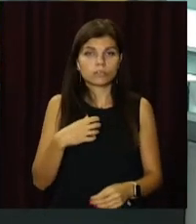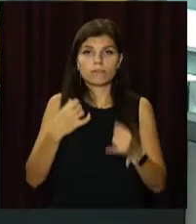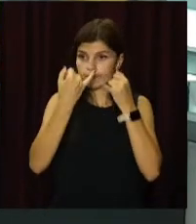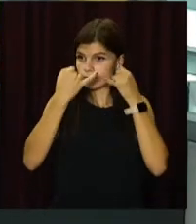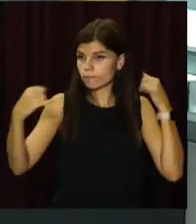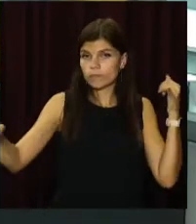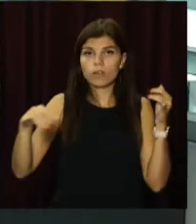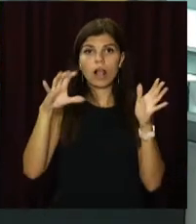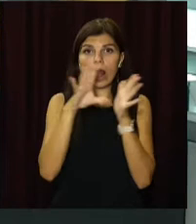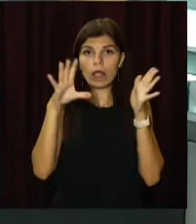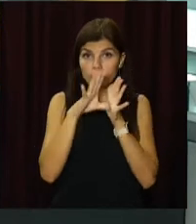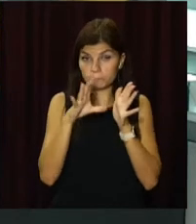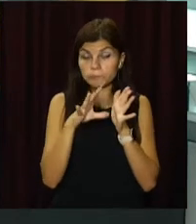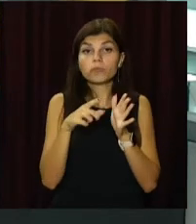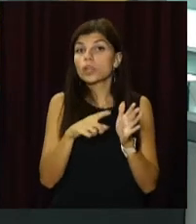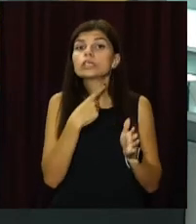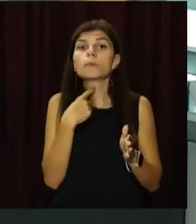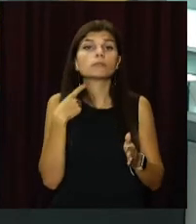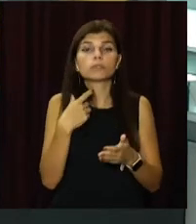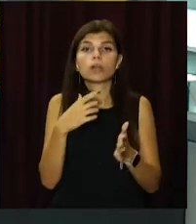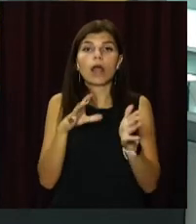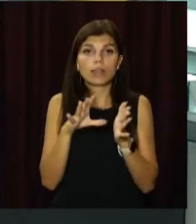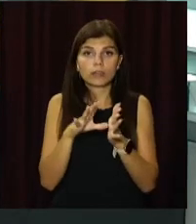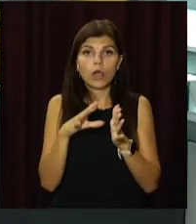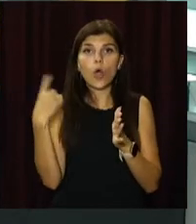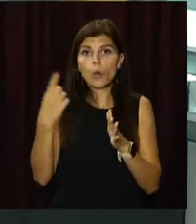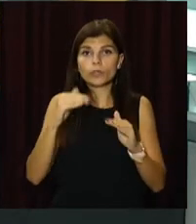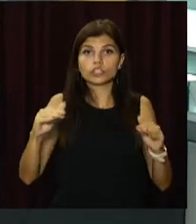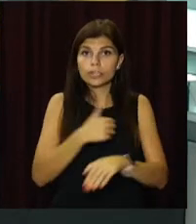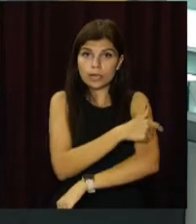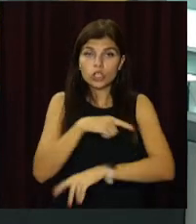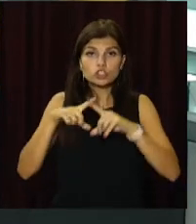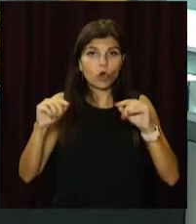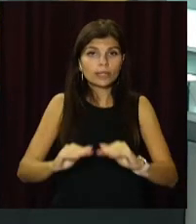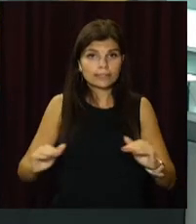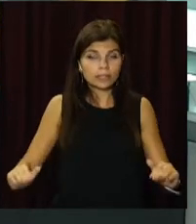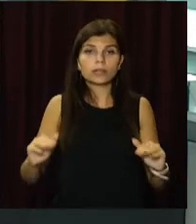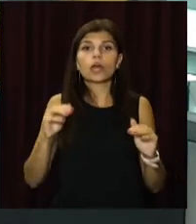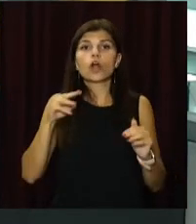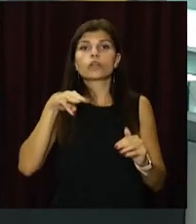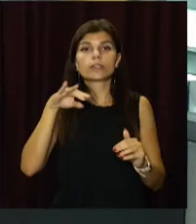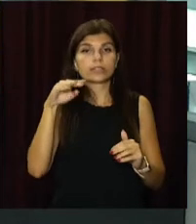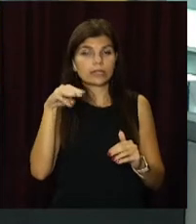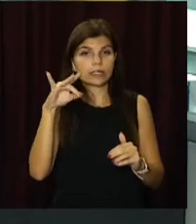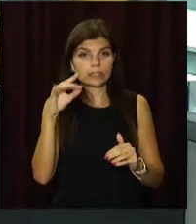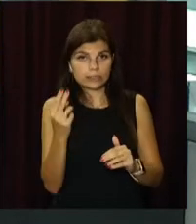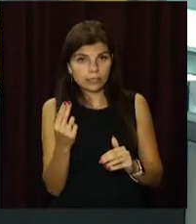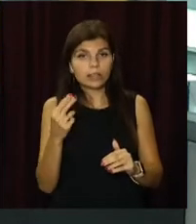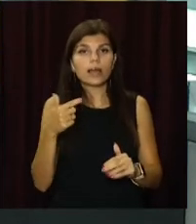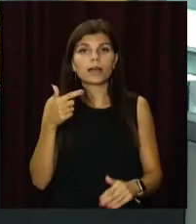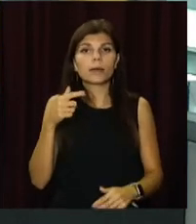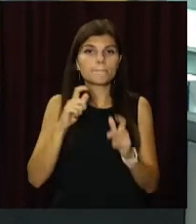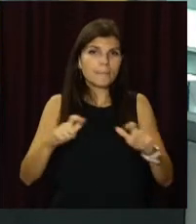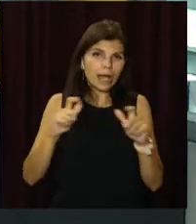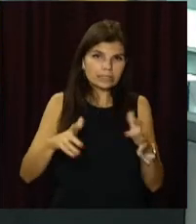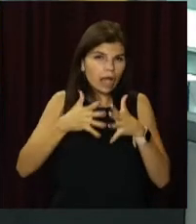лінії оновлюють у Дніпрі. Вона забезпечує електроенергію обласну дитячу лікарню, школи, дитсадки, торгівельні центри, гіпермаркети.